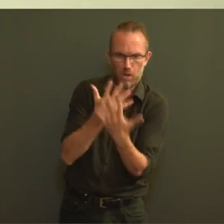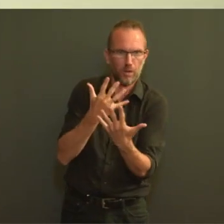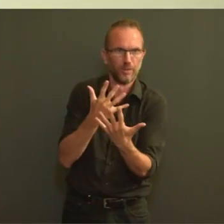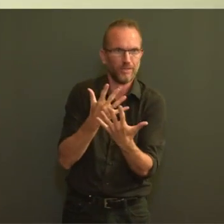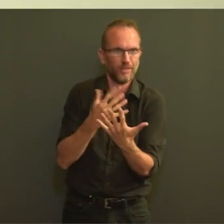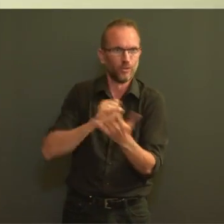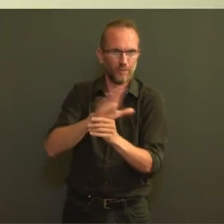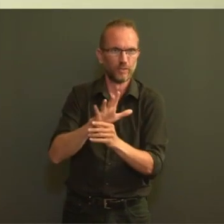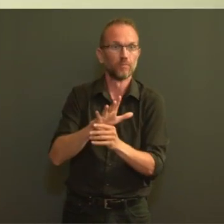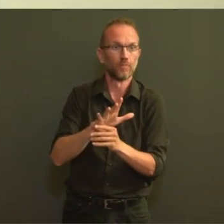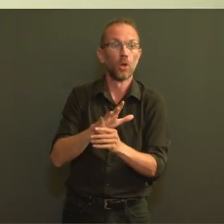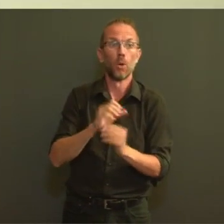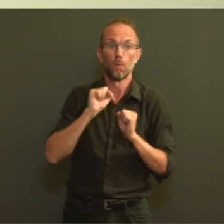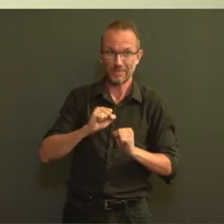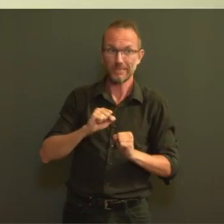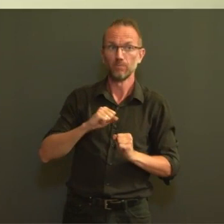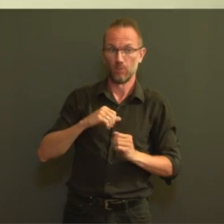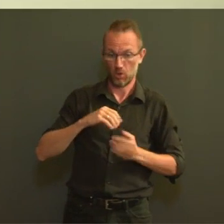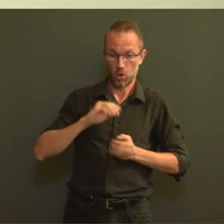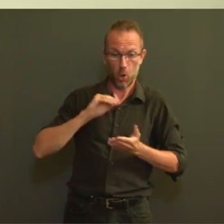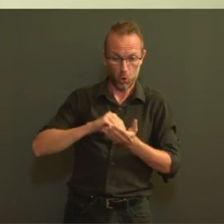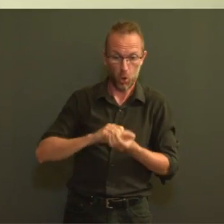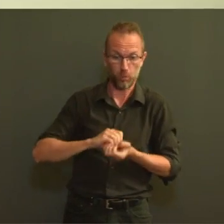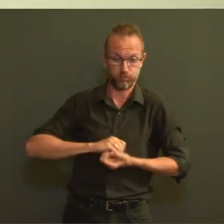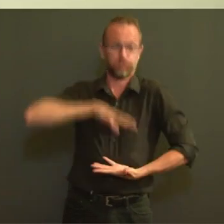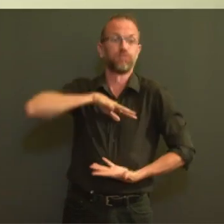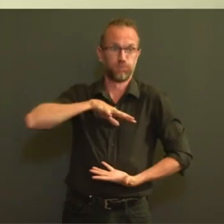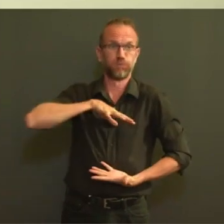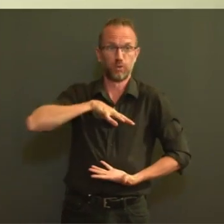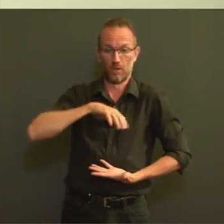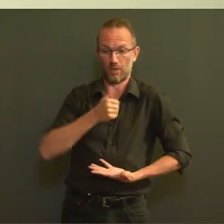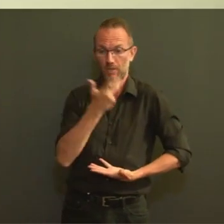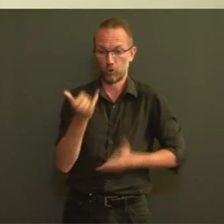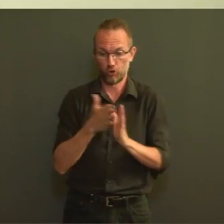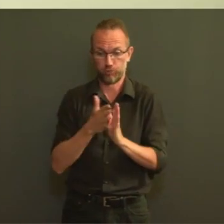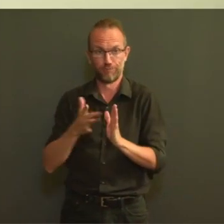peut encore apparaître et vous pouvez devenir contagieux pendant quelques jours.